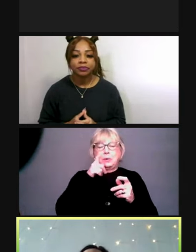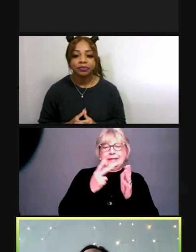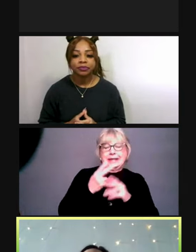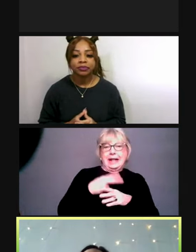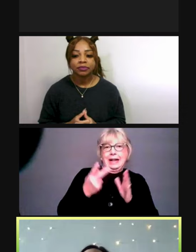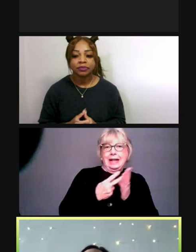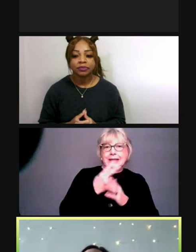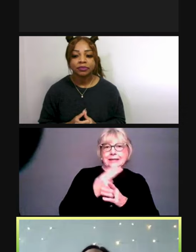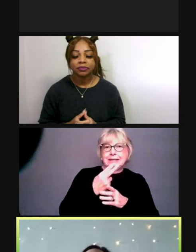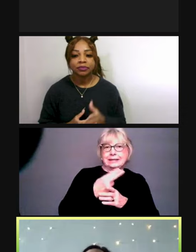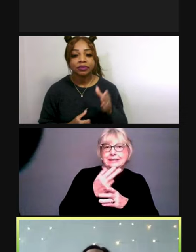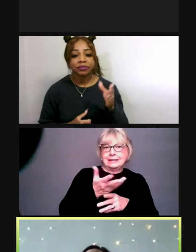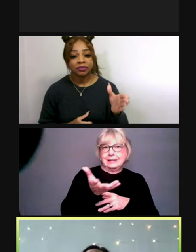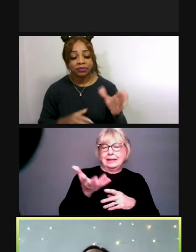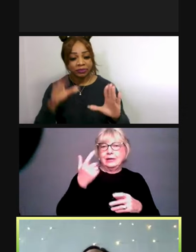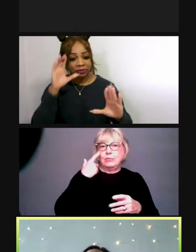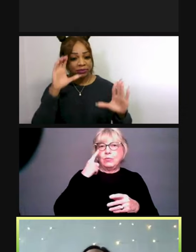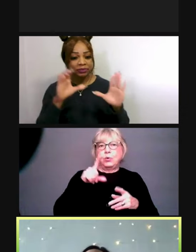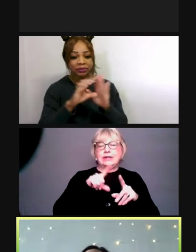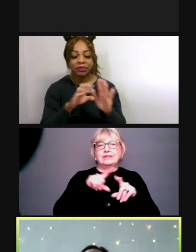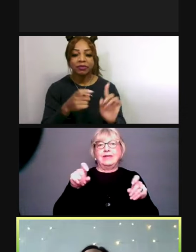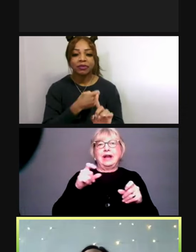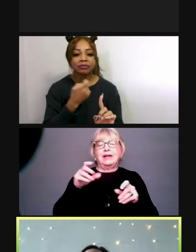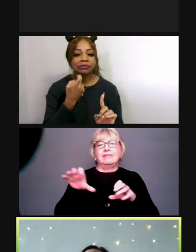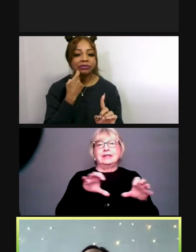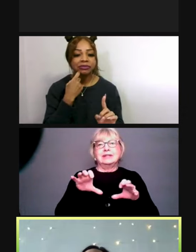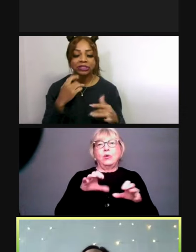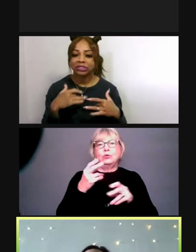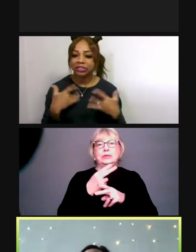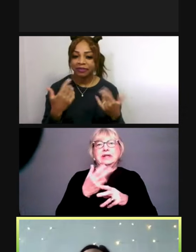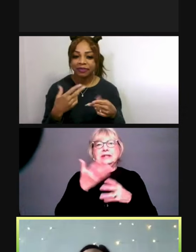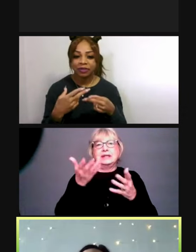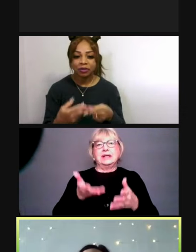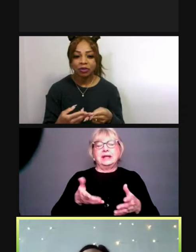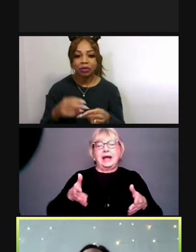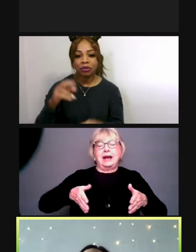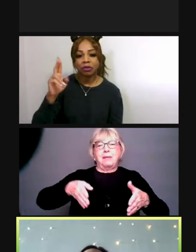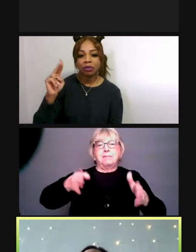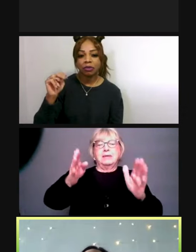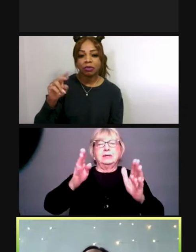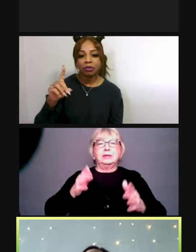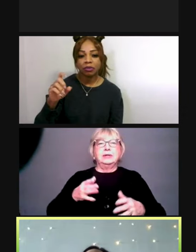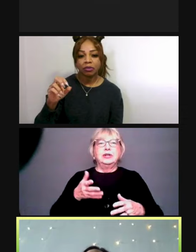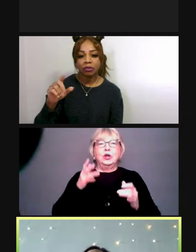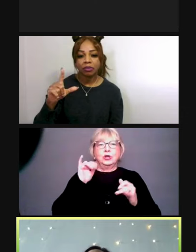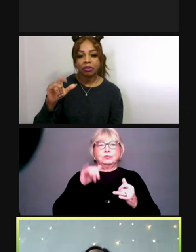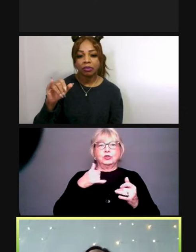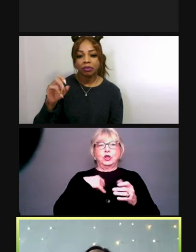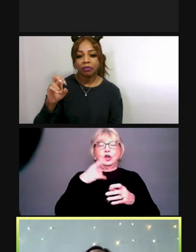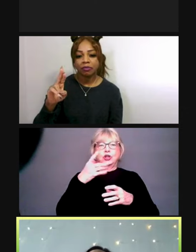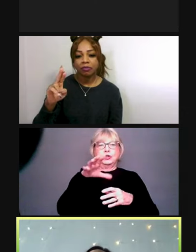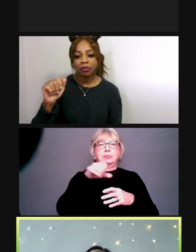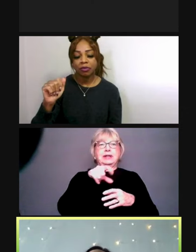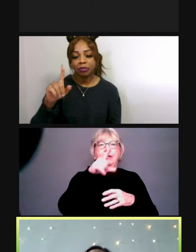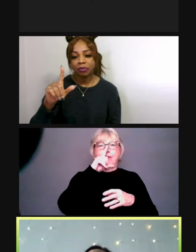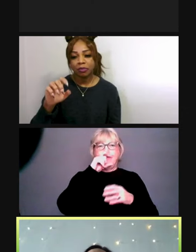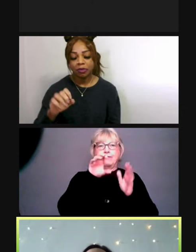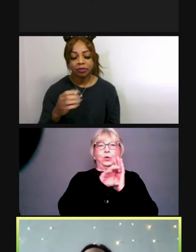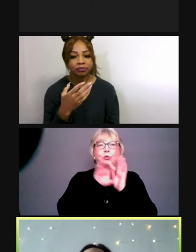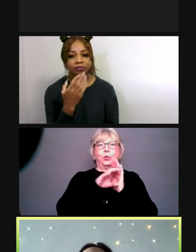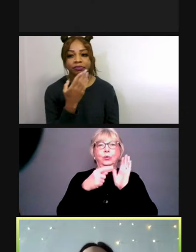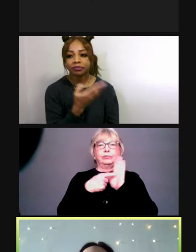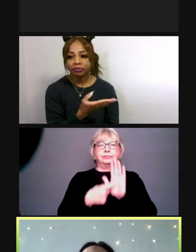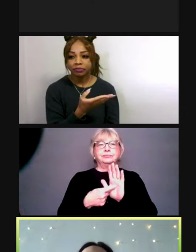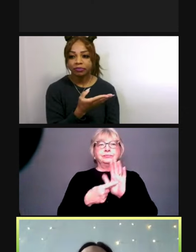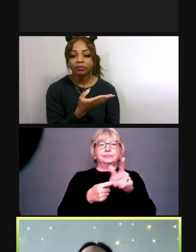ces différentes façons de naviguer. Alors, c la raison pour laquelle j'ai choisi cette photo qui présente le